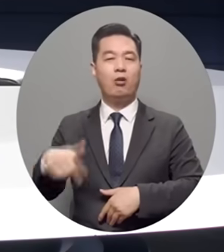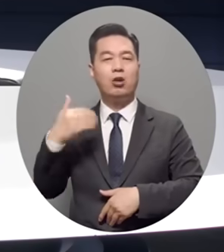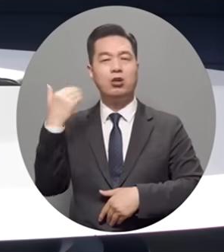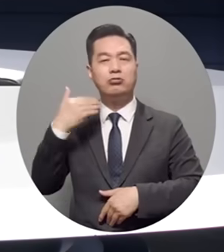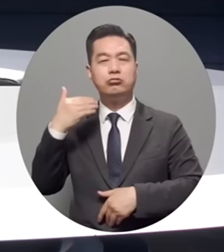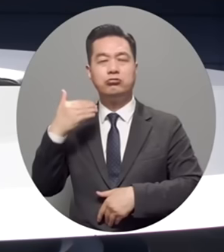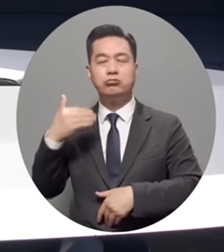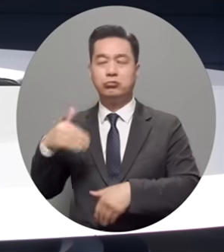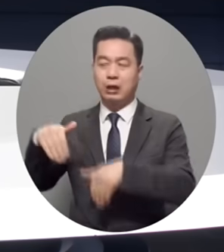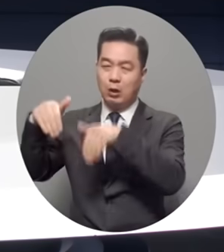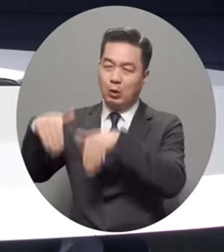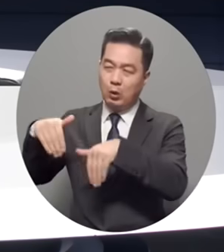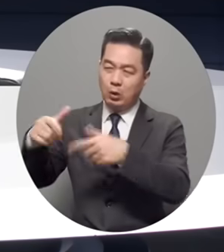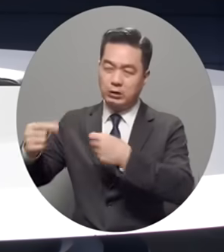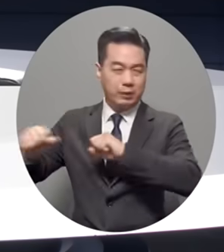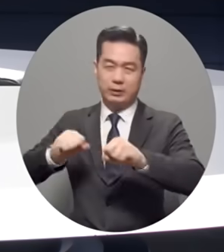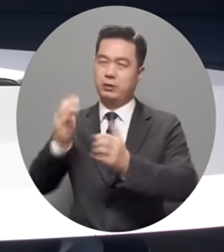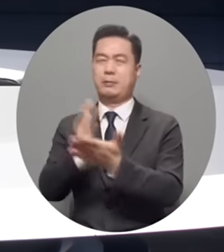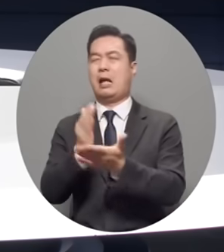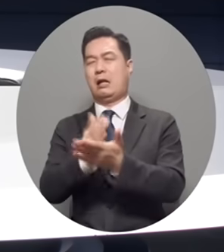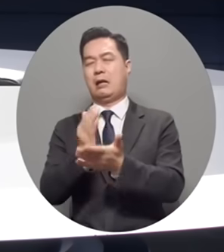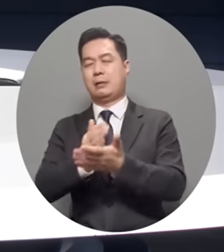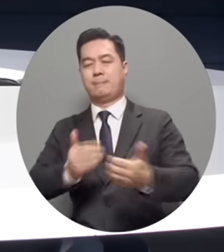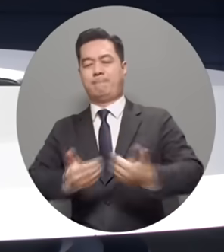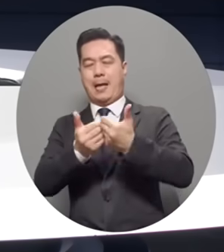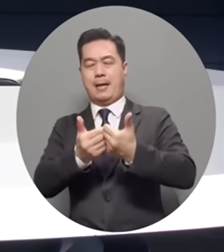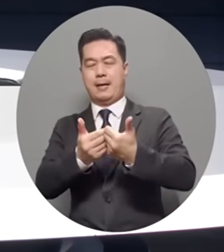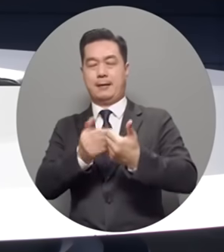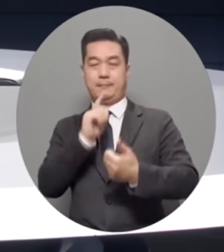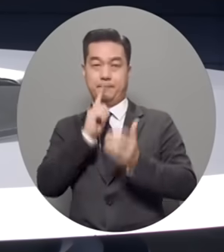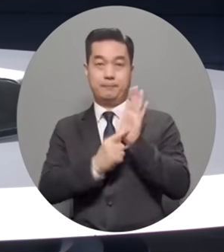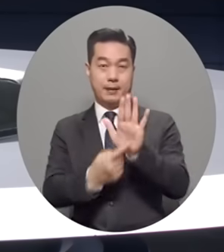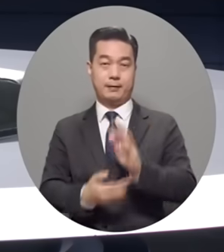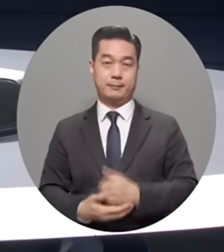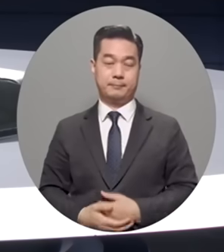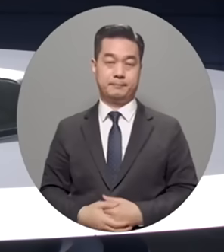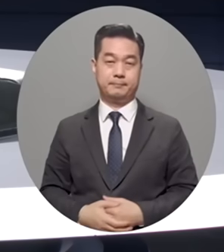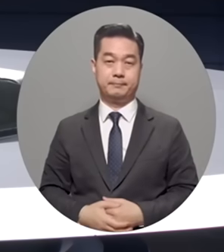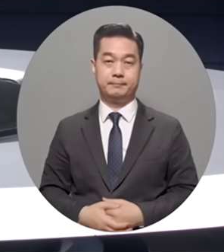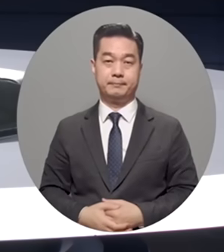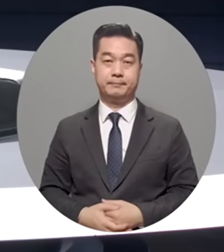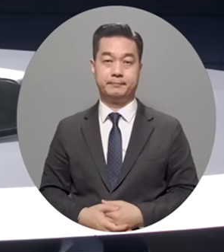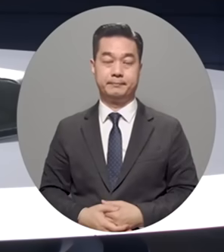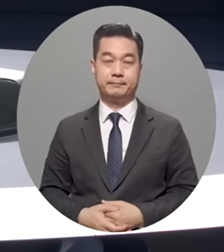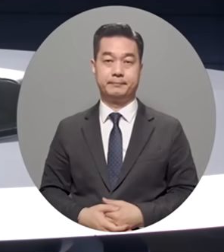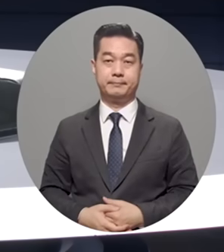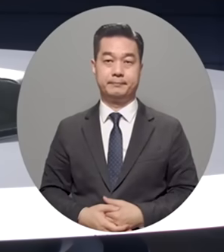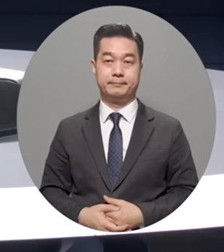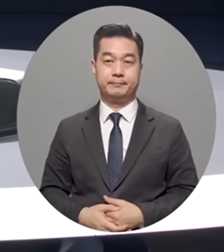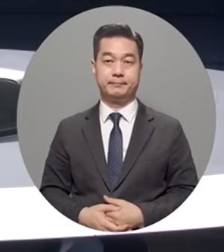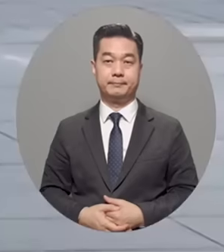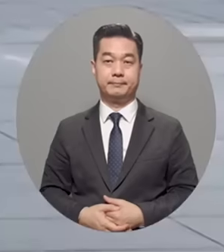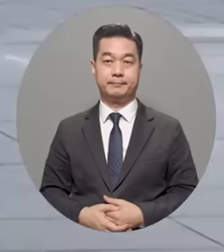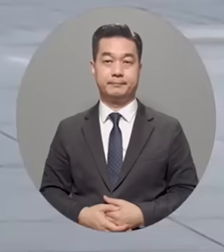하수인처럼 행동하지 말아야 한다고 대립각을 세웠습니다. 윤수환 기자가 전하겠습니다.